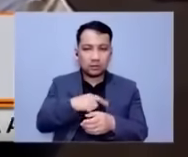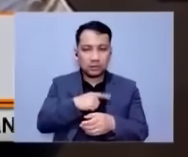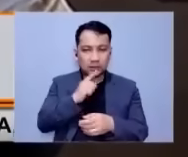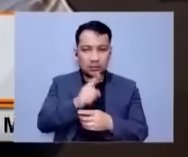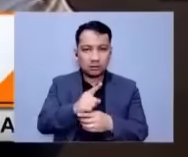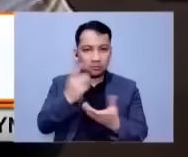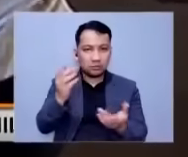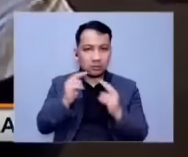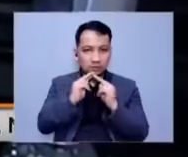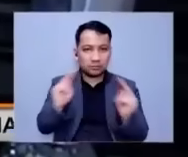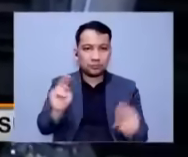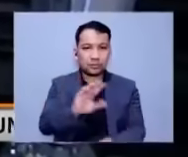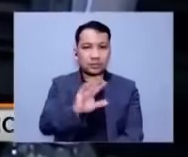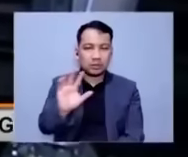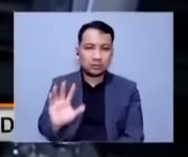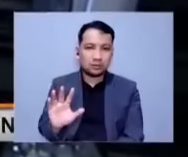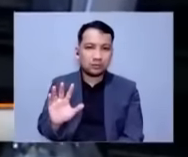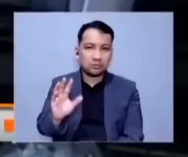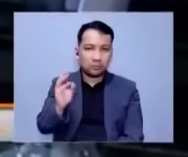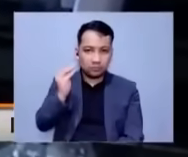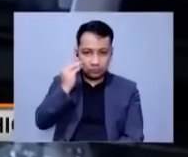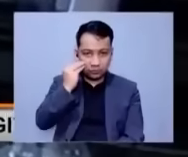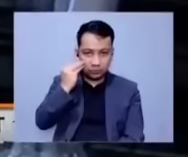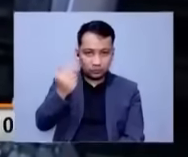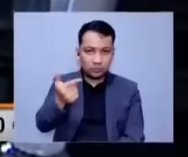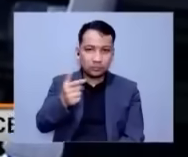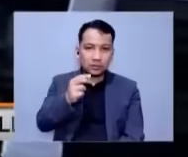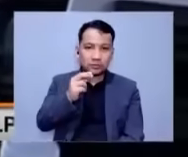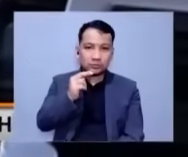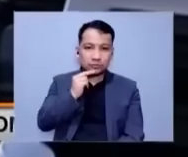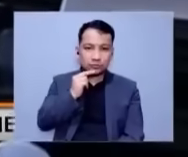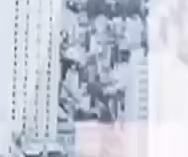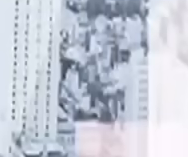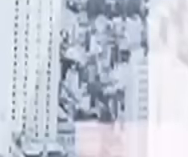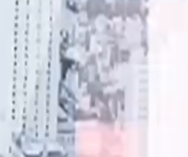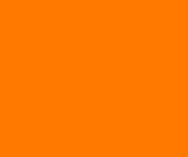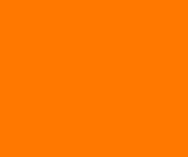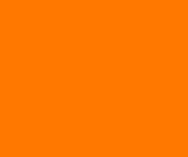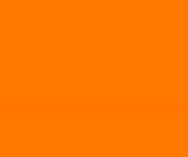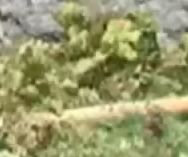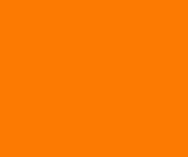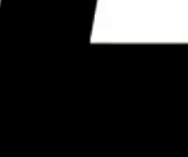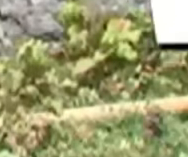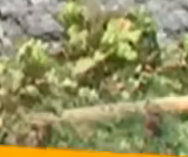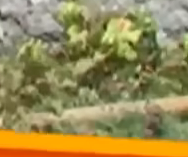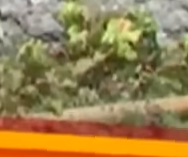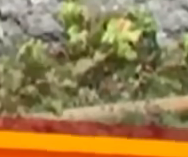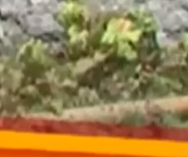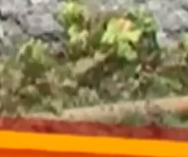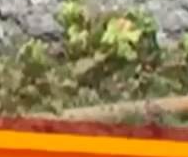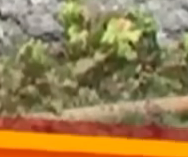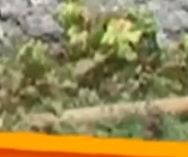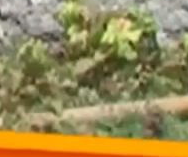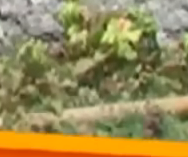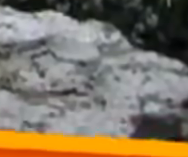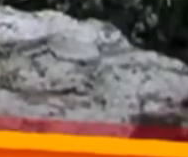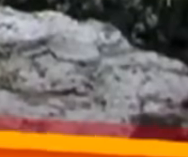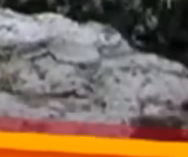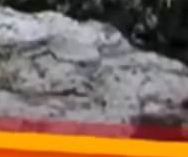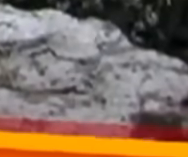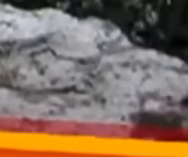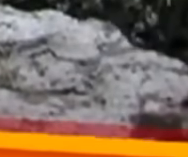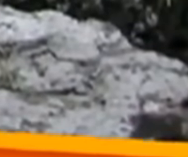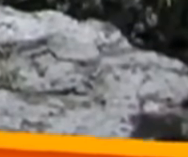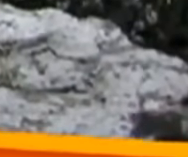Nagbabalita mula sa frontline, Mon Gualvez, News 5. Susunod, ilang sakaan at ilog sa Maguindanao